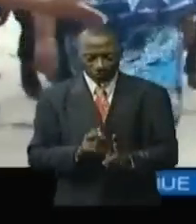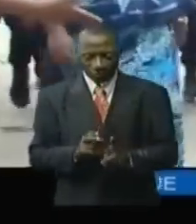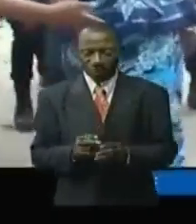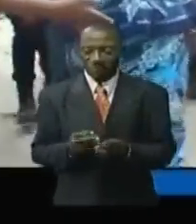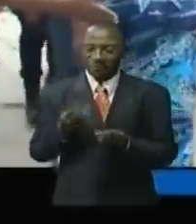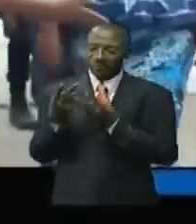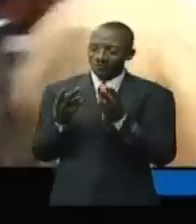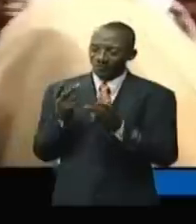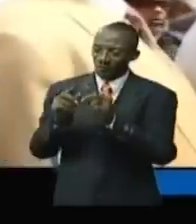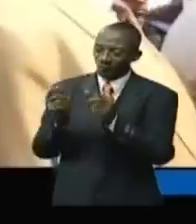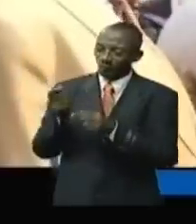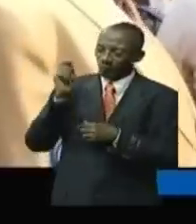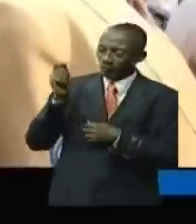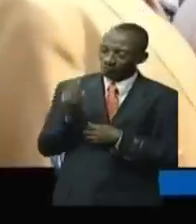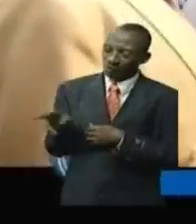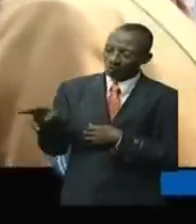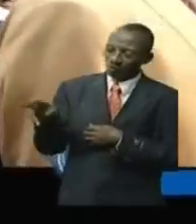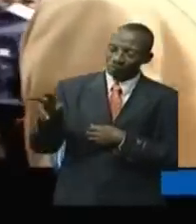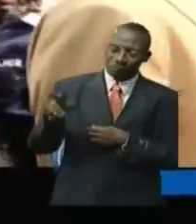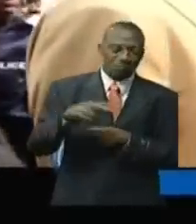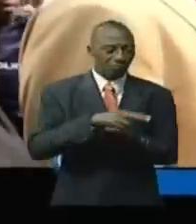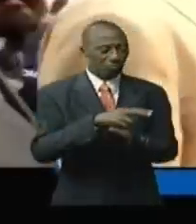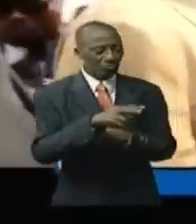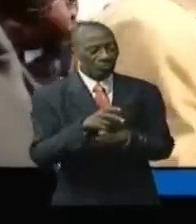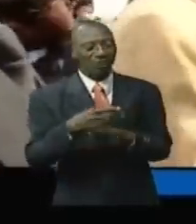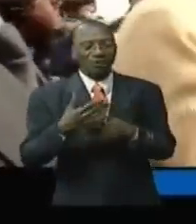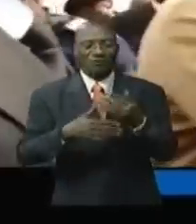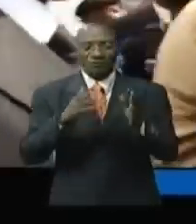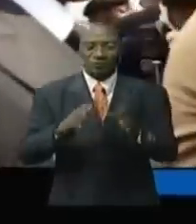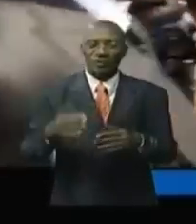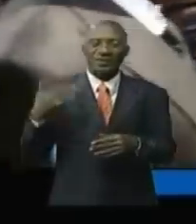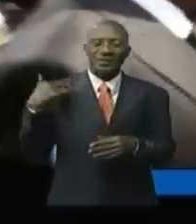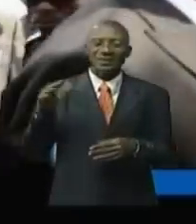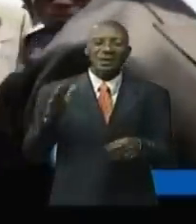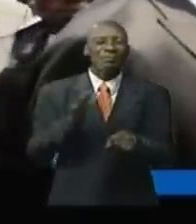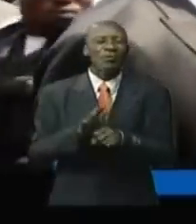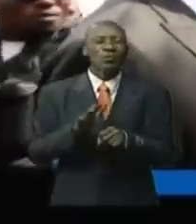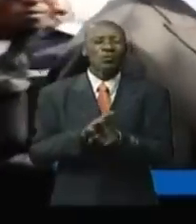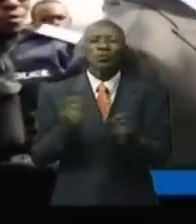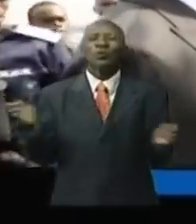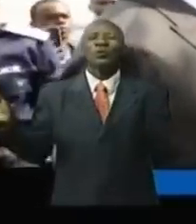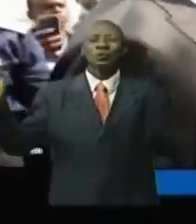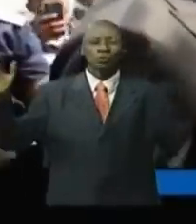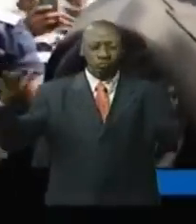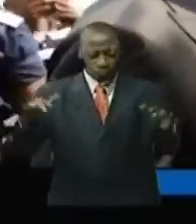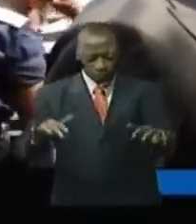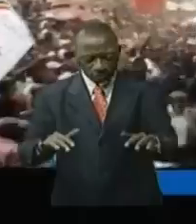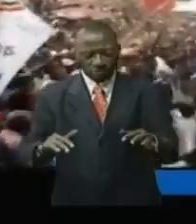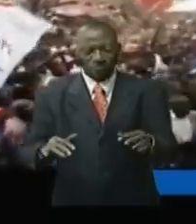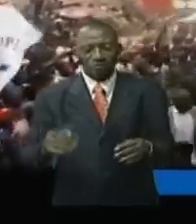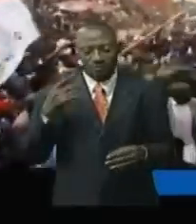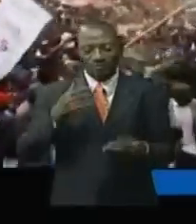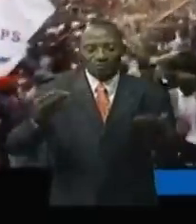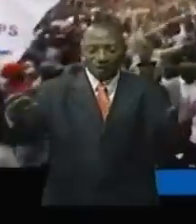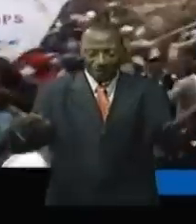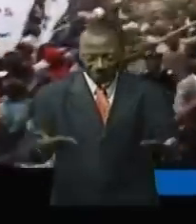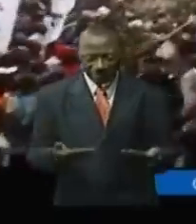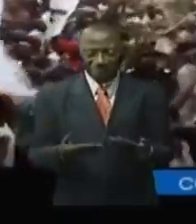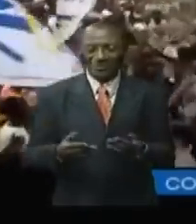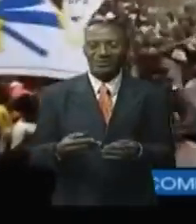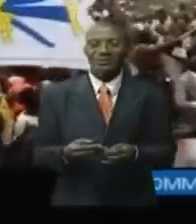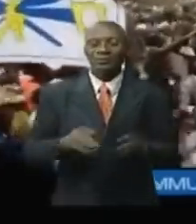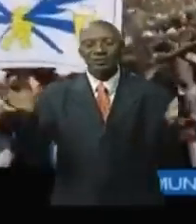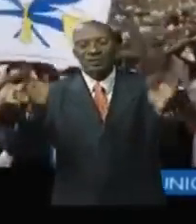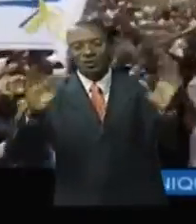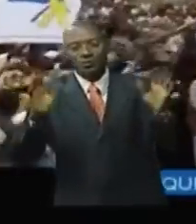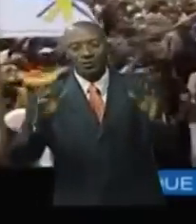de multitudes d'agents et fonctionnaires de l'État qui se sont déplacés pour l'accueillir tout au long de son parcours. Des foules en liesse